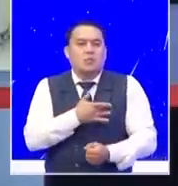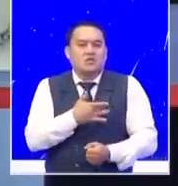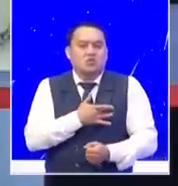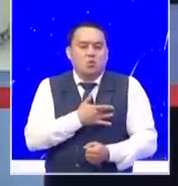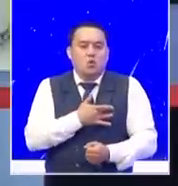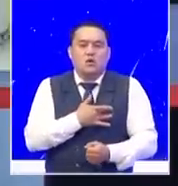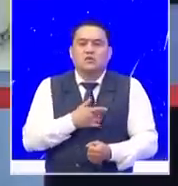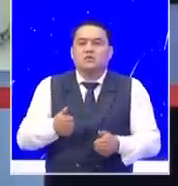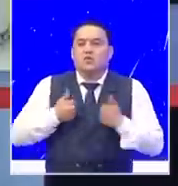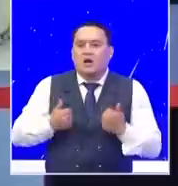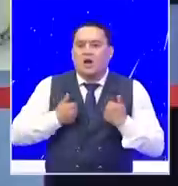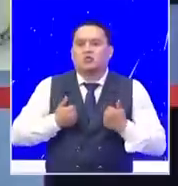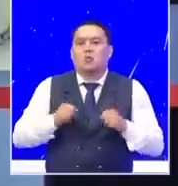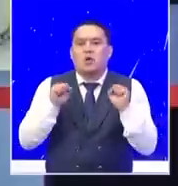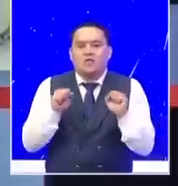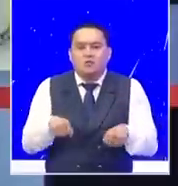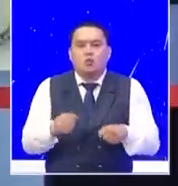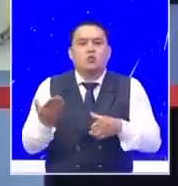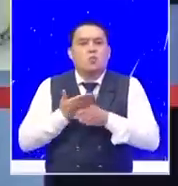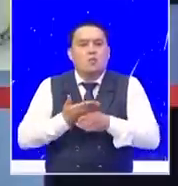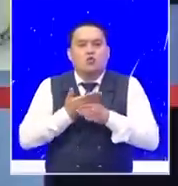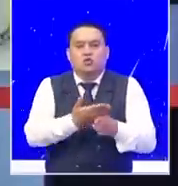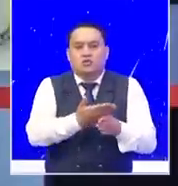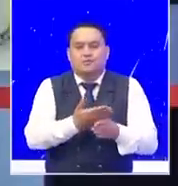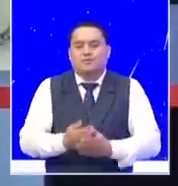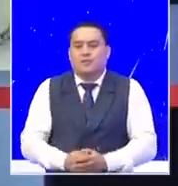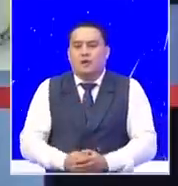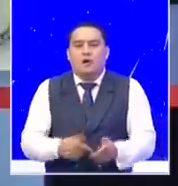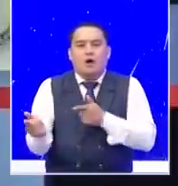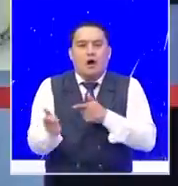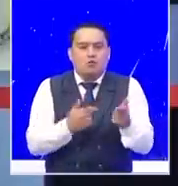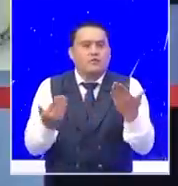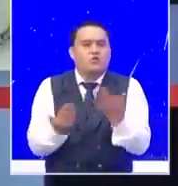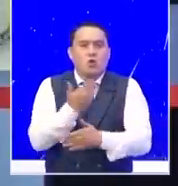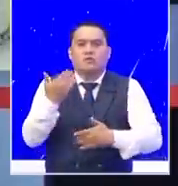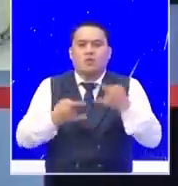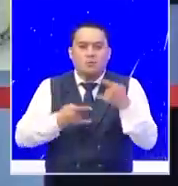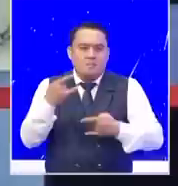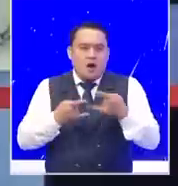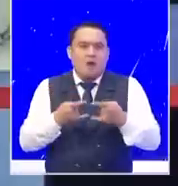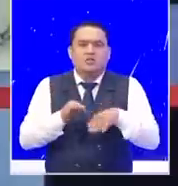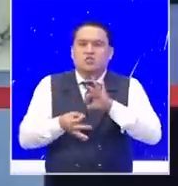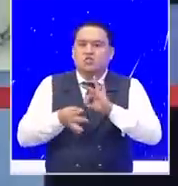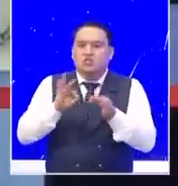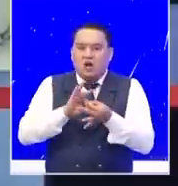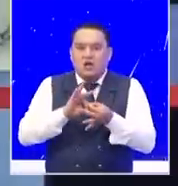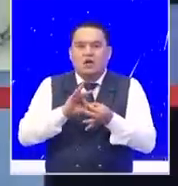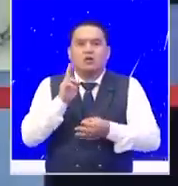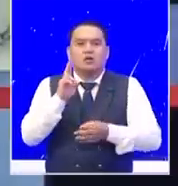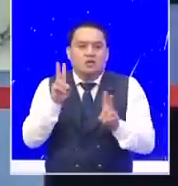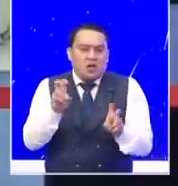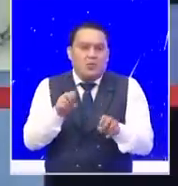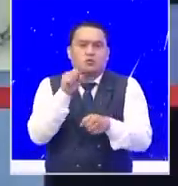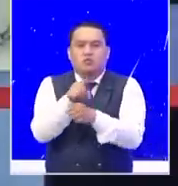сердцу и старался по возможности всем помочь. Готовясь к очередному выпуску передачи, он проводил тщательный анализ темы,